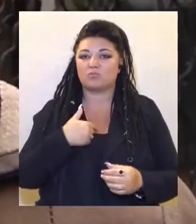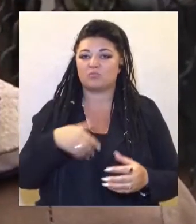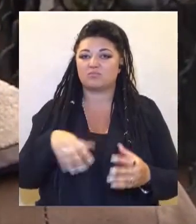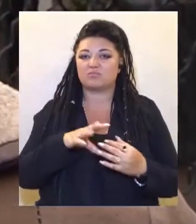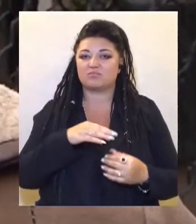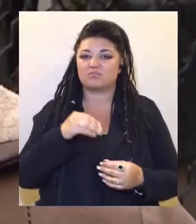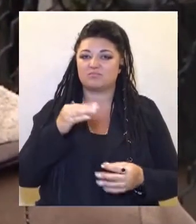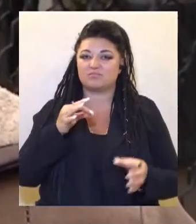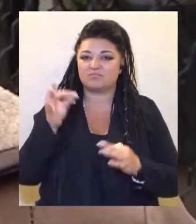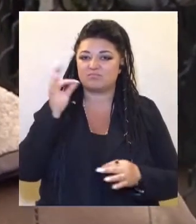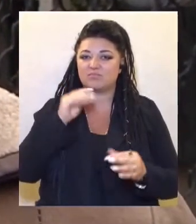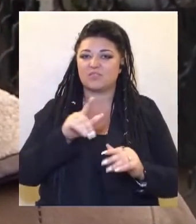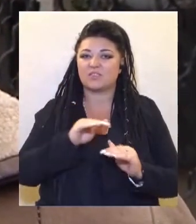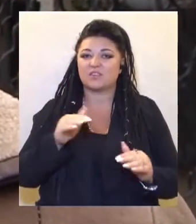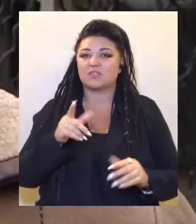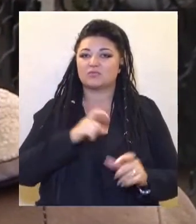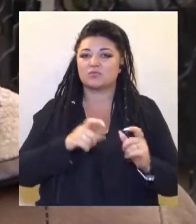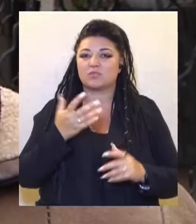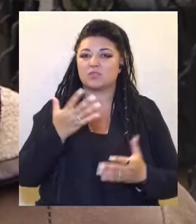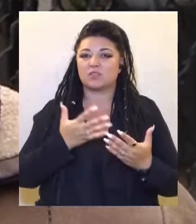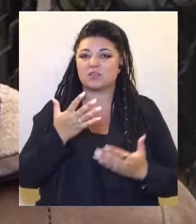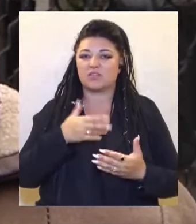які студентство, яке вийшло на захист